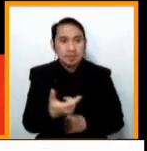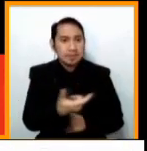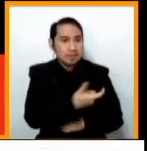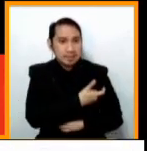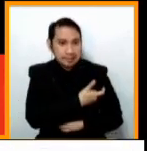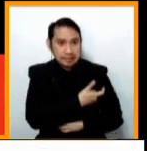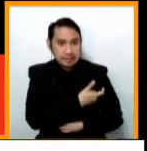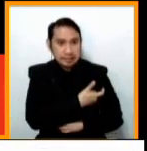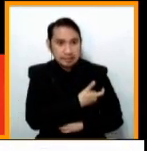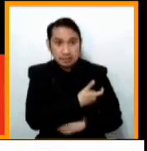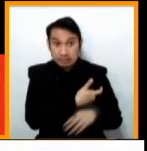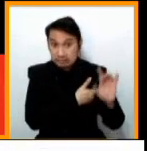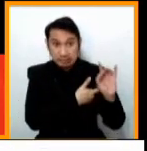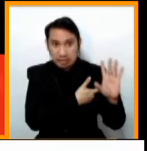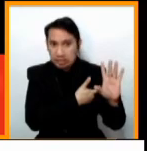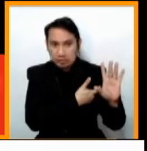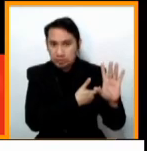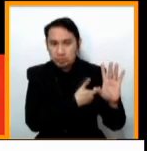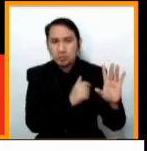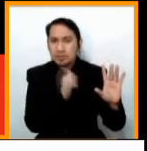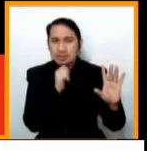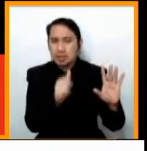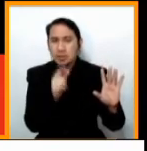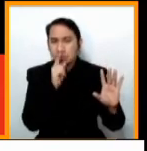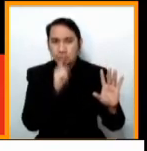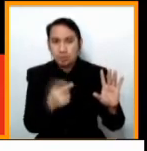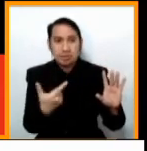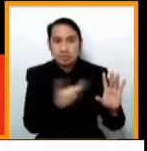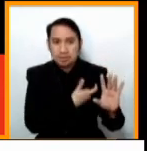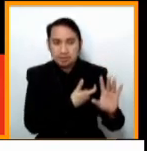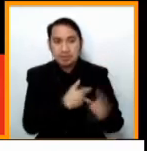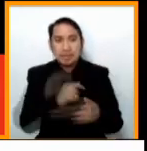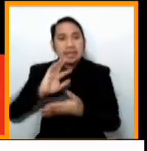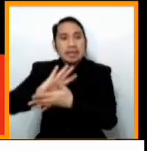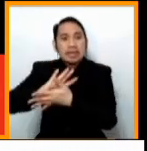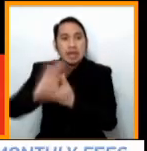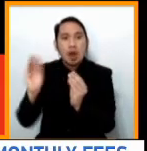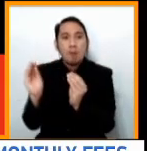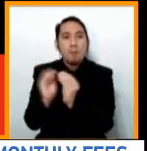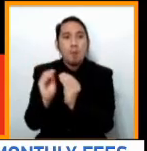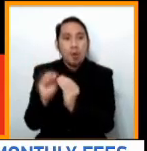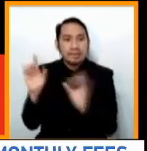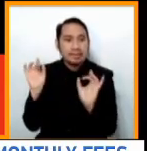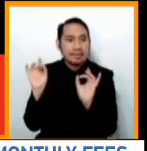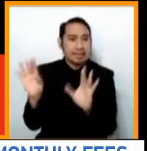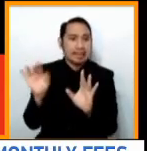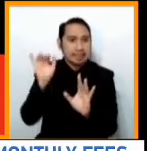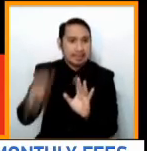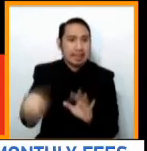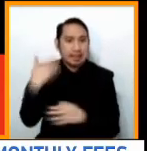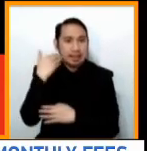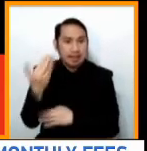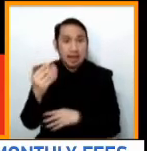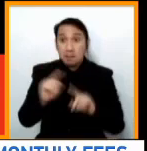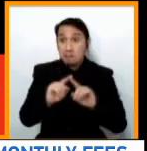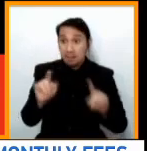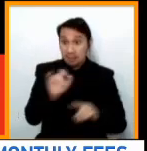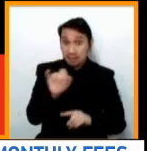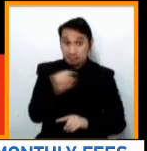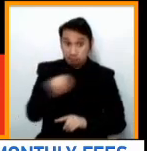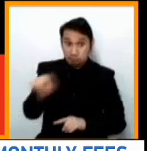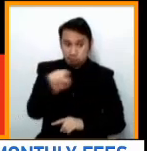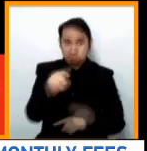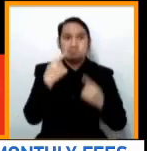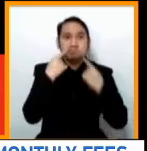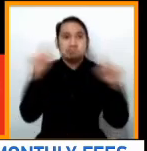mas delikado pa kaysa sa COVID-19. Ang COVID-19 po ay nakamamatay, pero kung kayo mababakunahan, maiiwasan po natin na